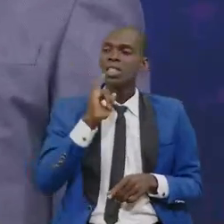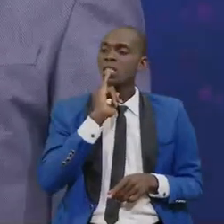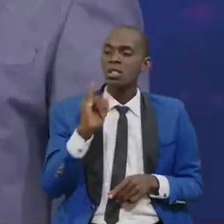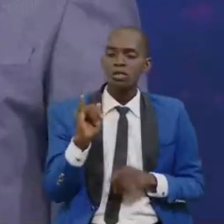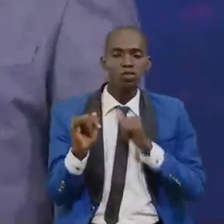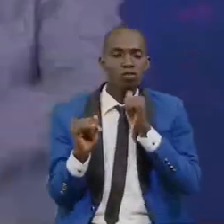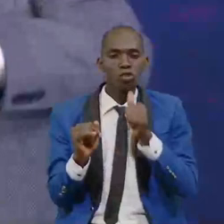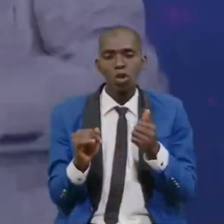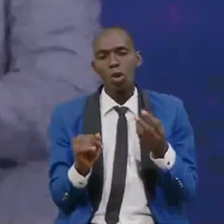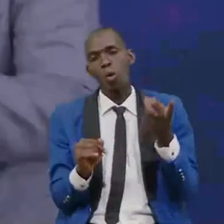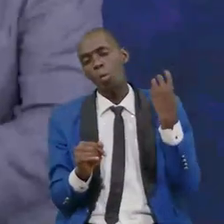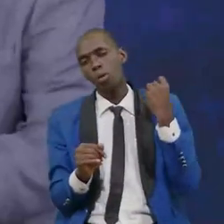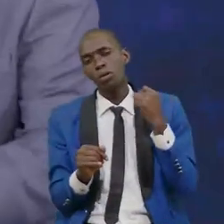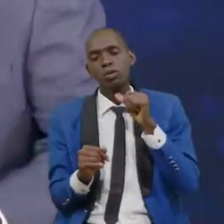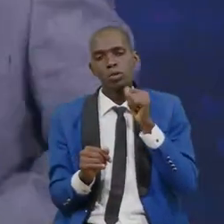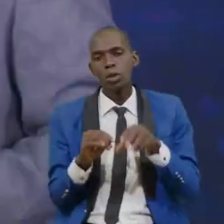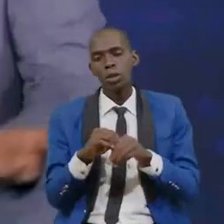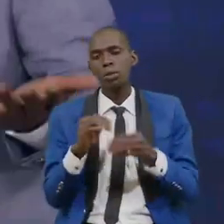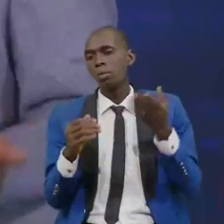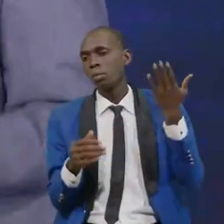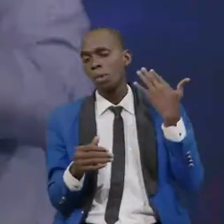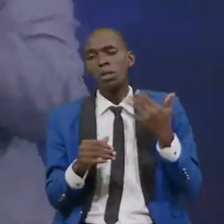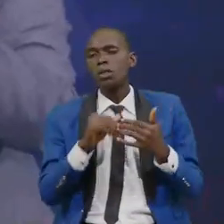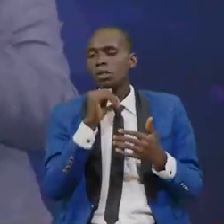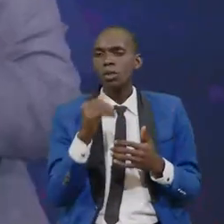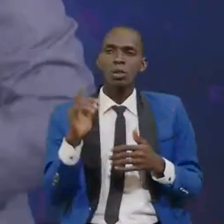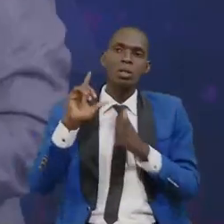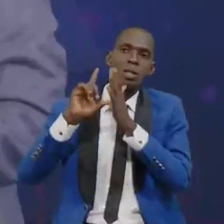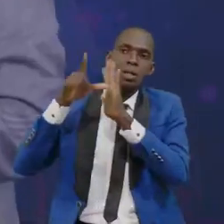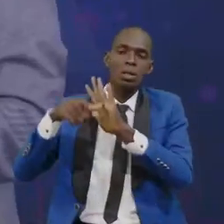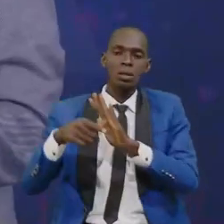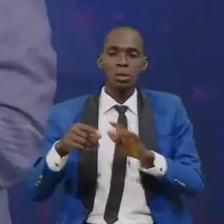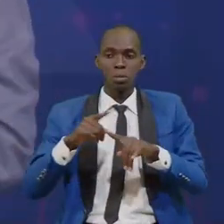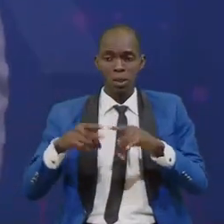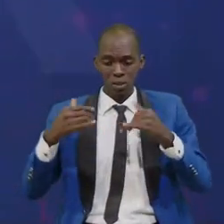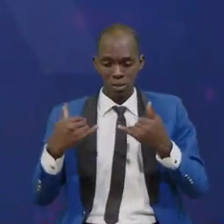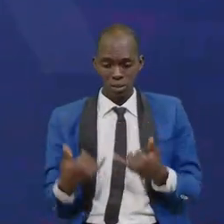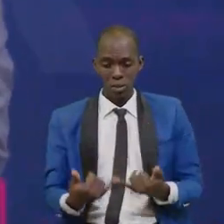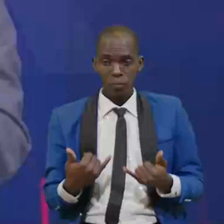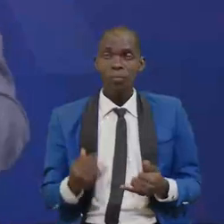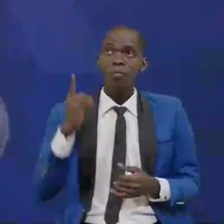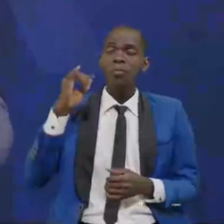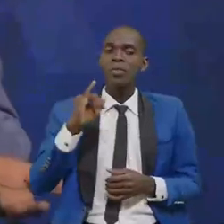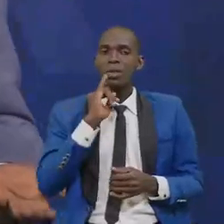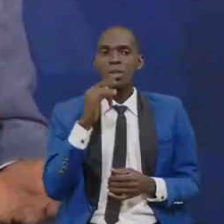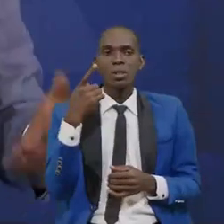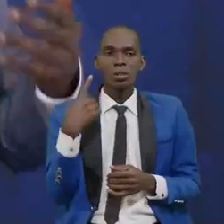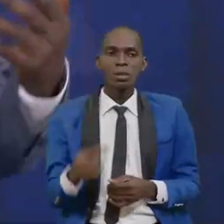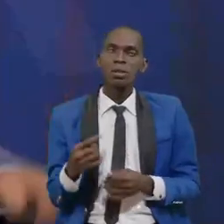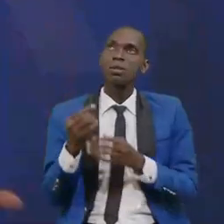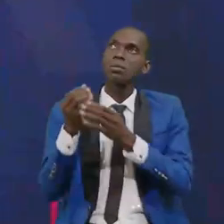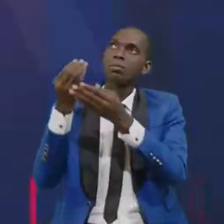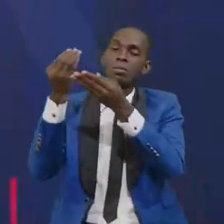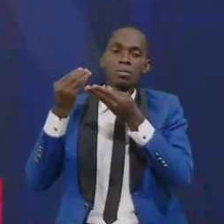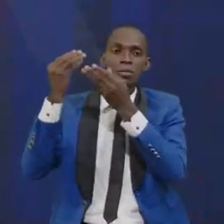c'est pas qu'il sera dans l'avenir, dans le millénaire, même en ce temps présent, il est le médiateur d'une